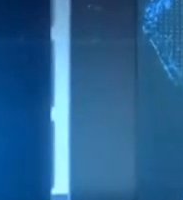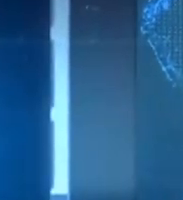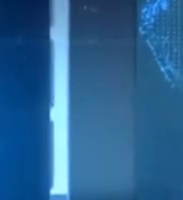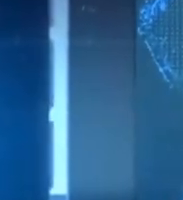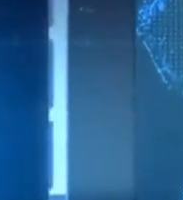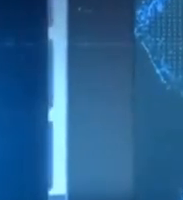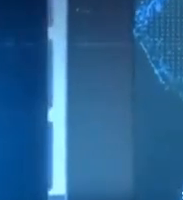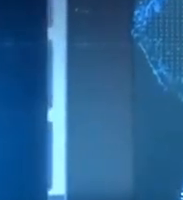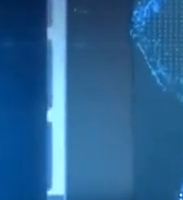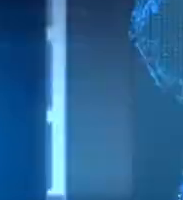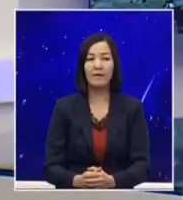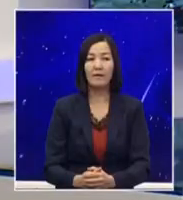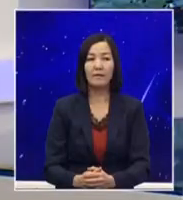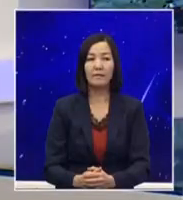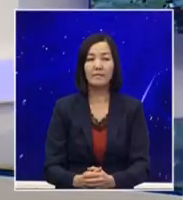ауданынан.